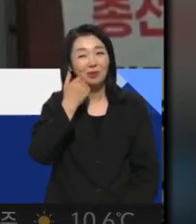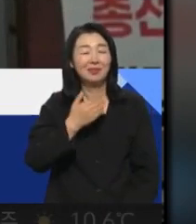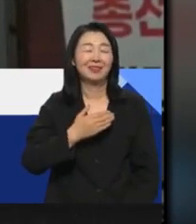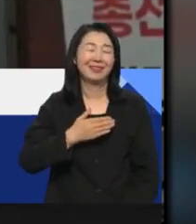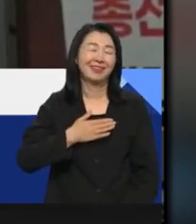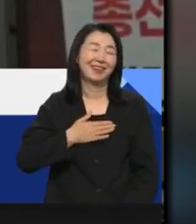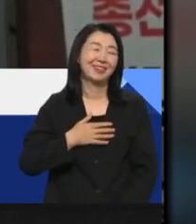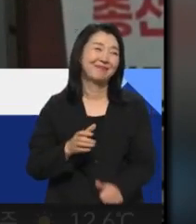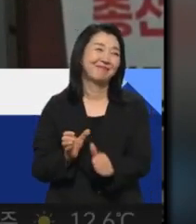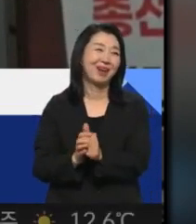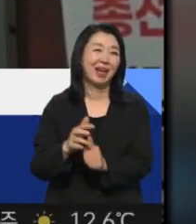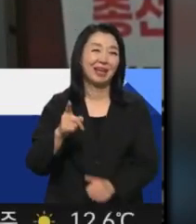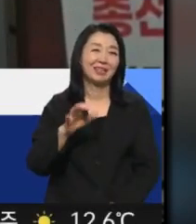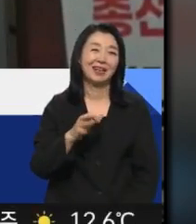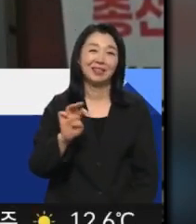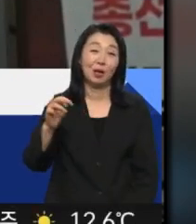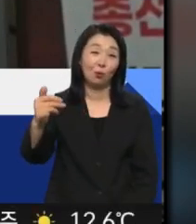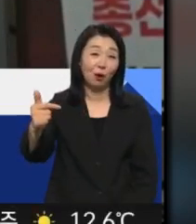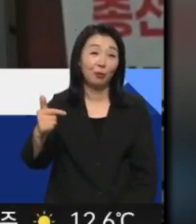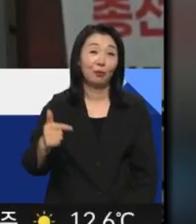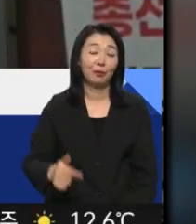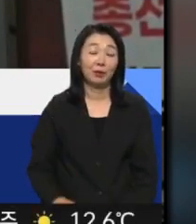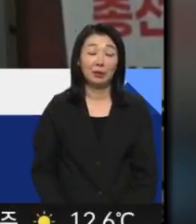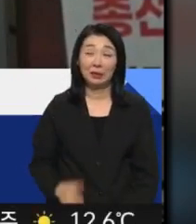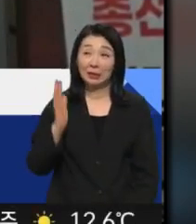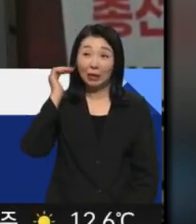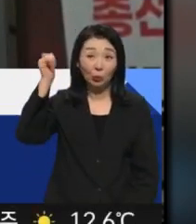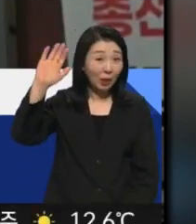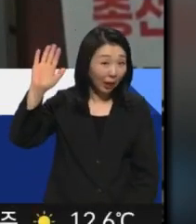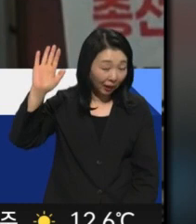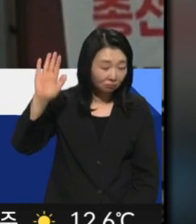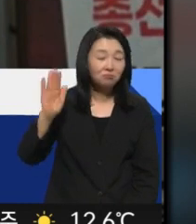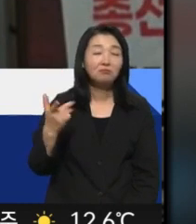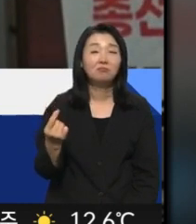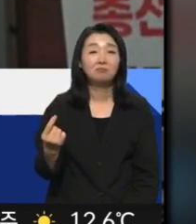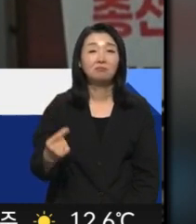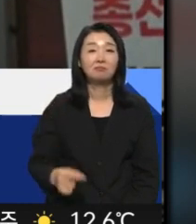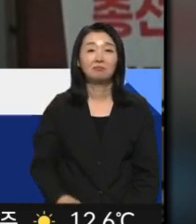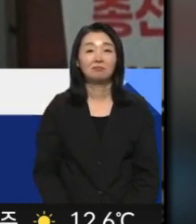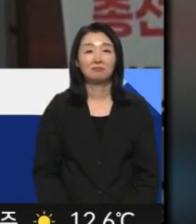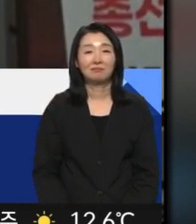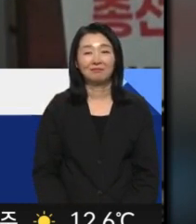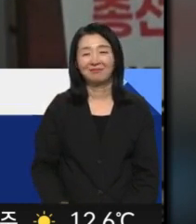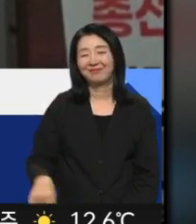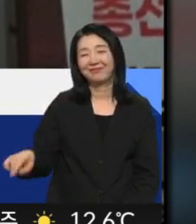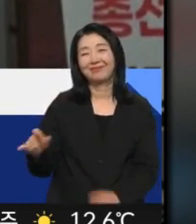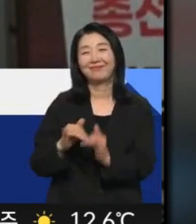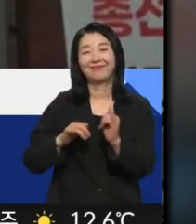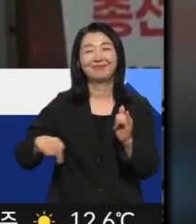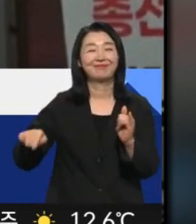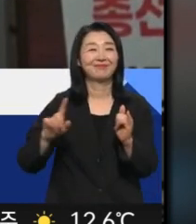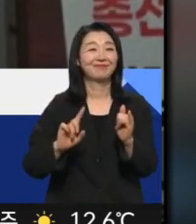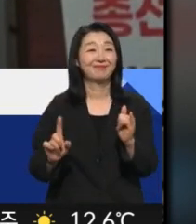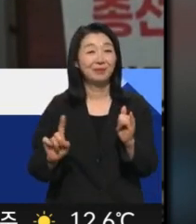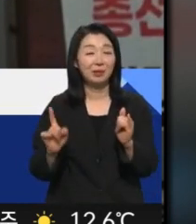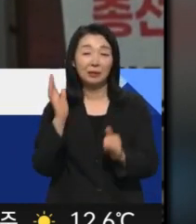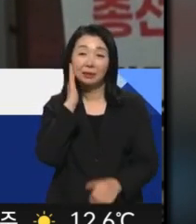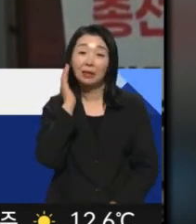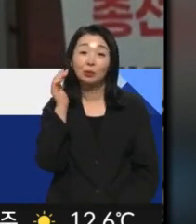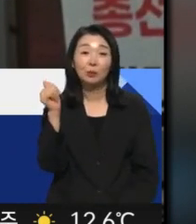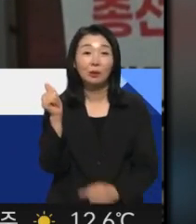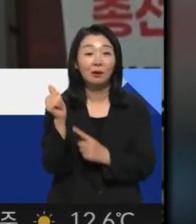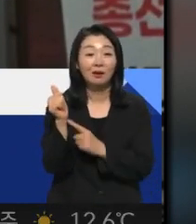장제원 의원으로 보고 있습니다. 대통령은 아니군요. 네, 그렇습니다. 그 사람들한테는